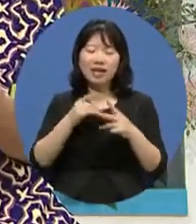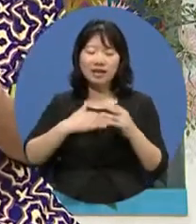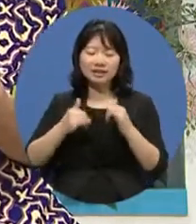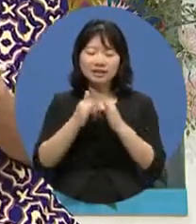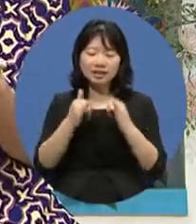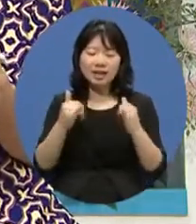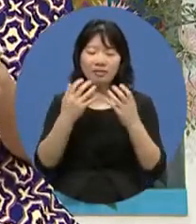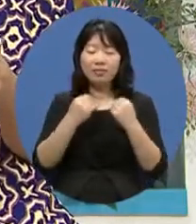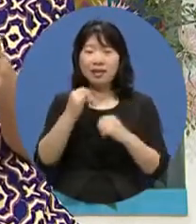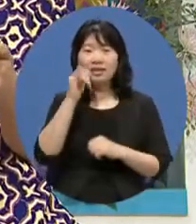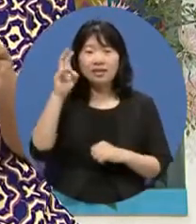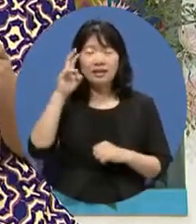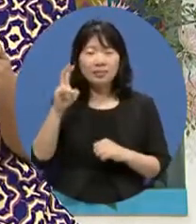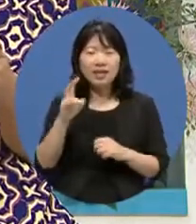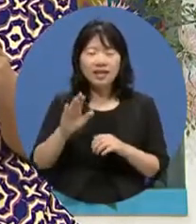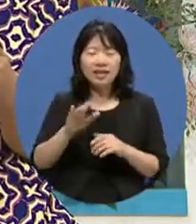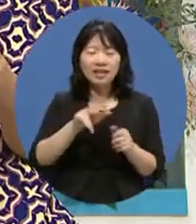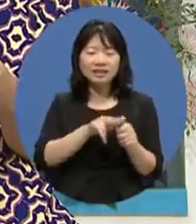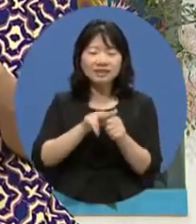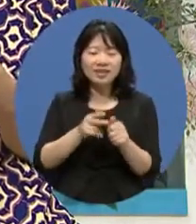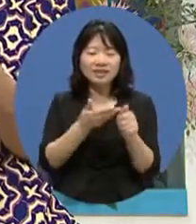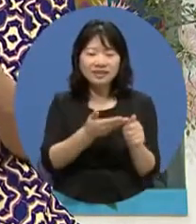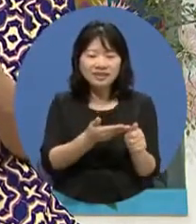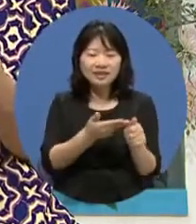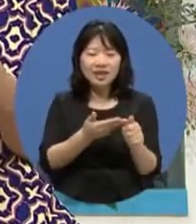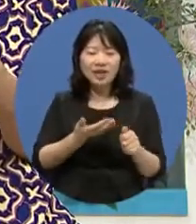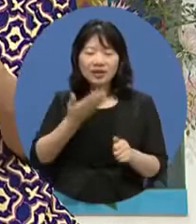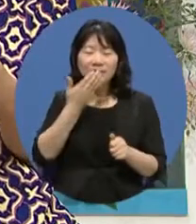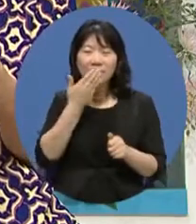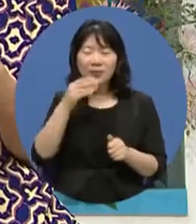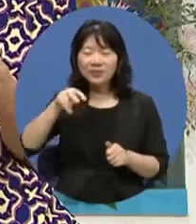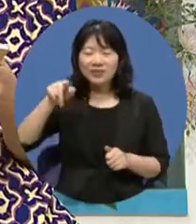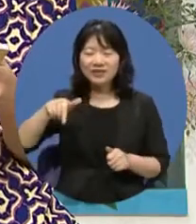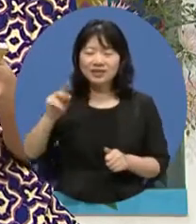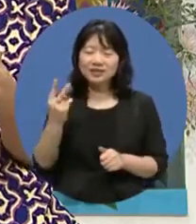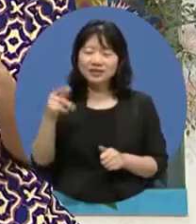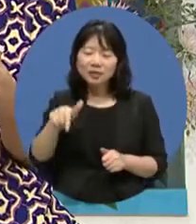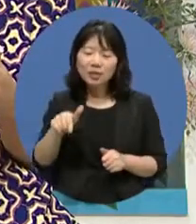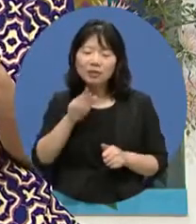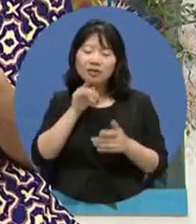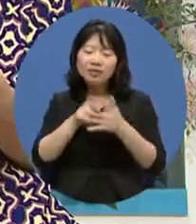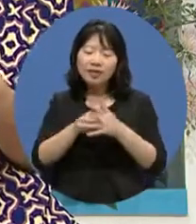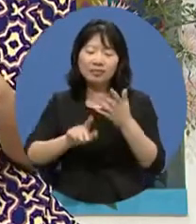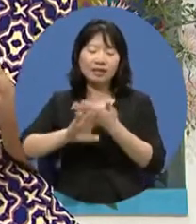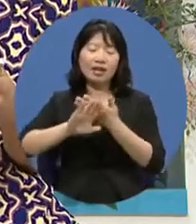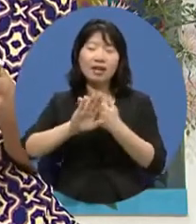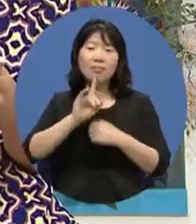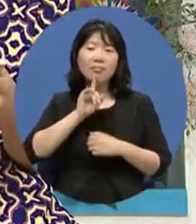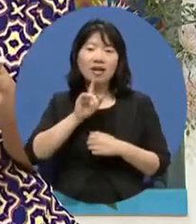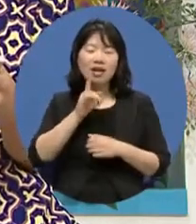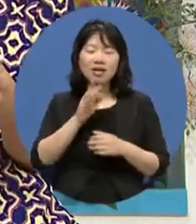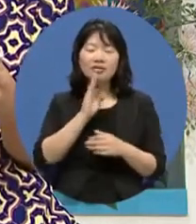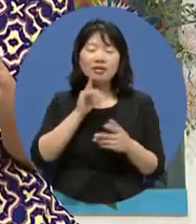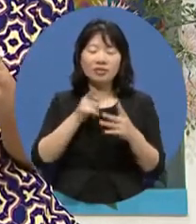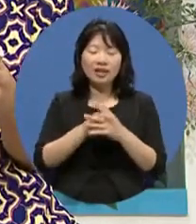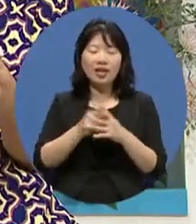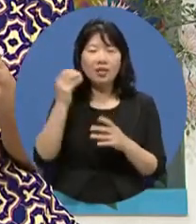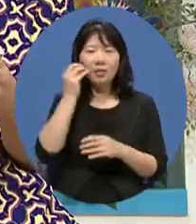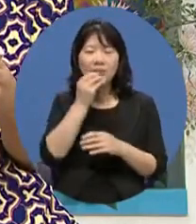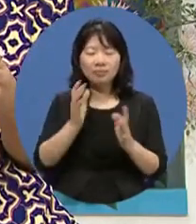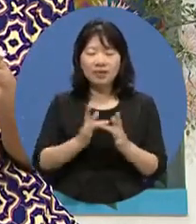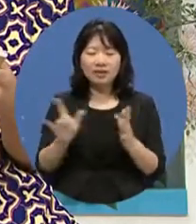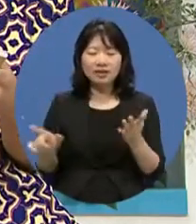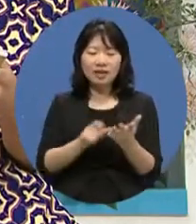분들 많으실 텐데요. 네. 네, 힌트 드리자면 식욕은 정답이 아니라는 거. 네. 정답 홈페이지에 올려주시면요. 추첨을 네.